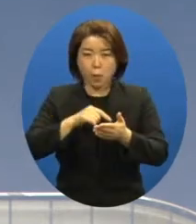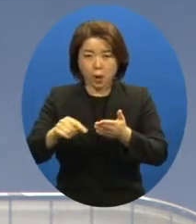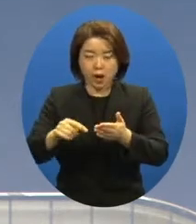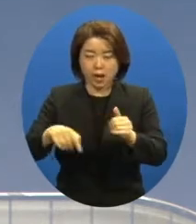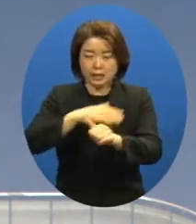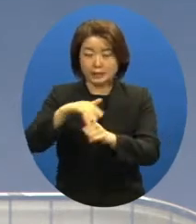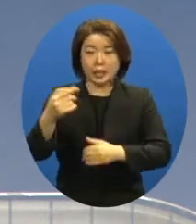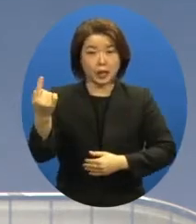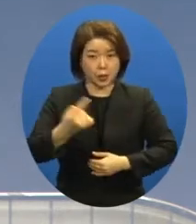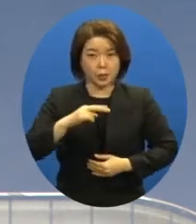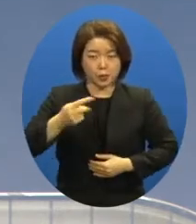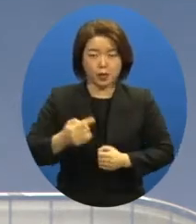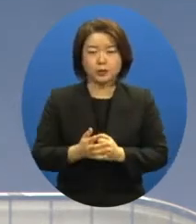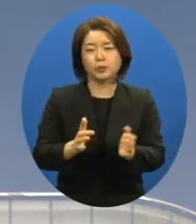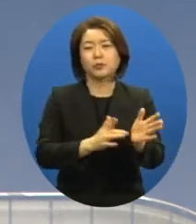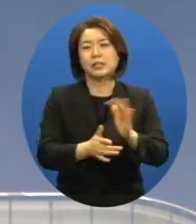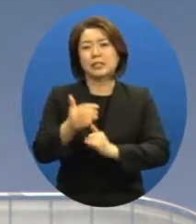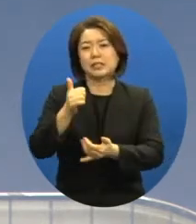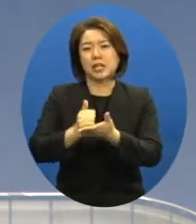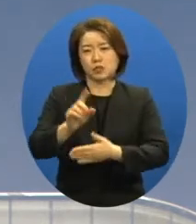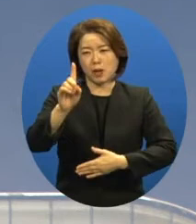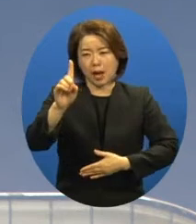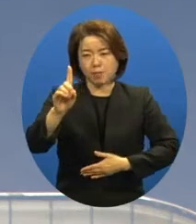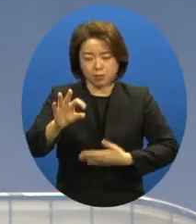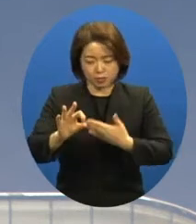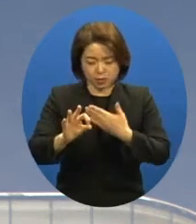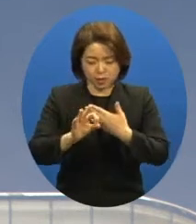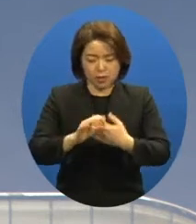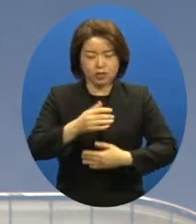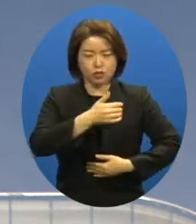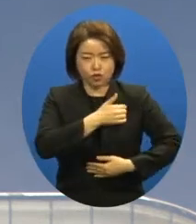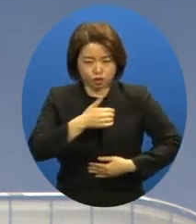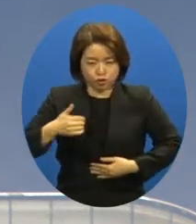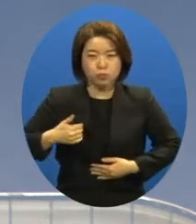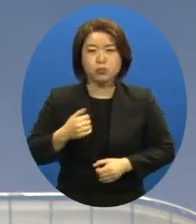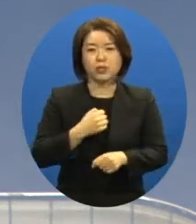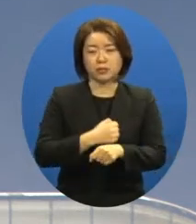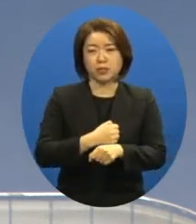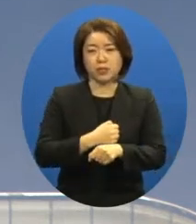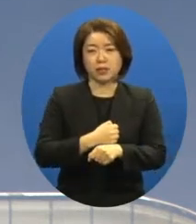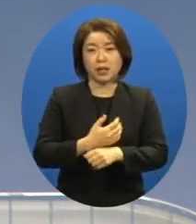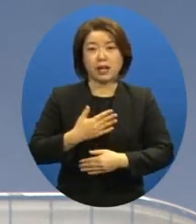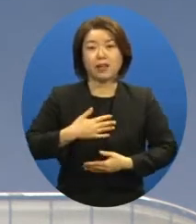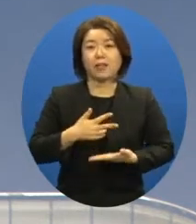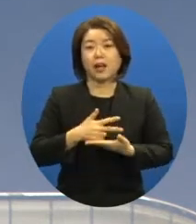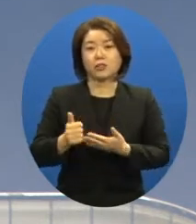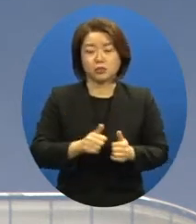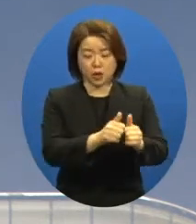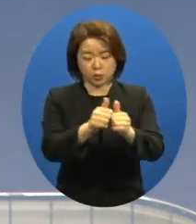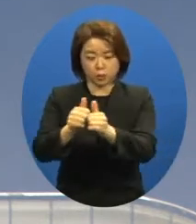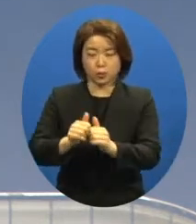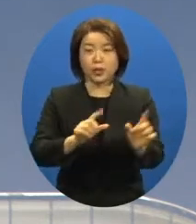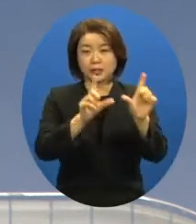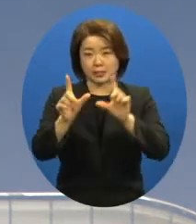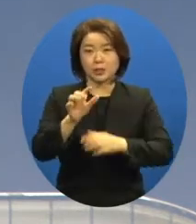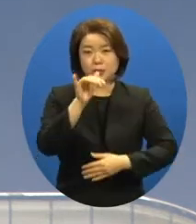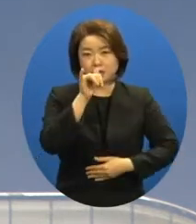올지라도 예수님 한 분이면 정말 충분합니다. 저는 주님과 동행하고 살고